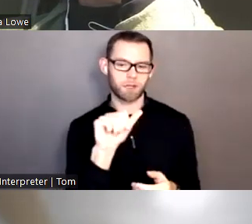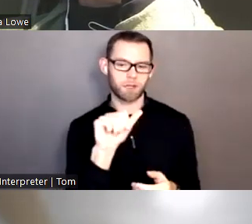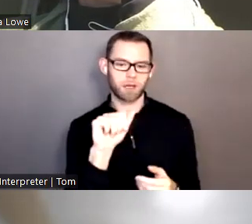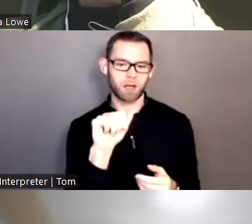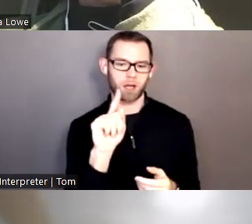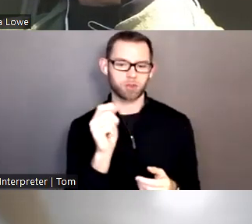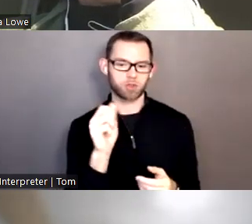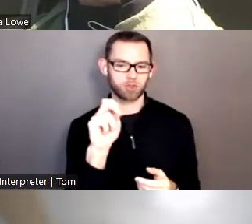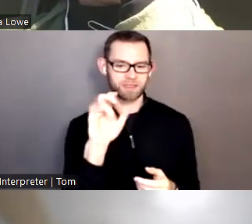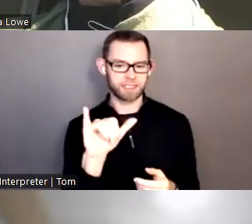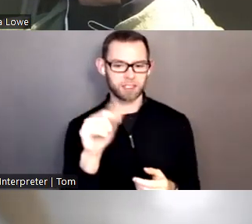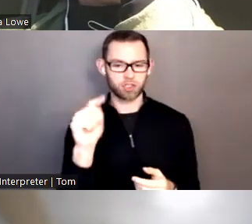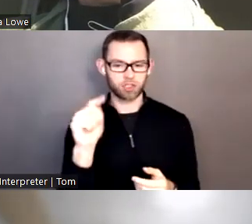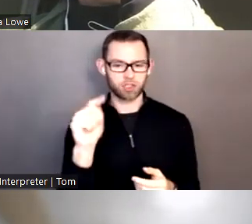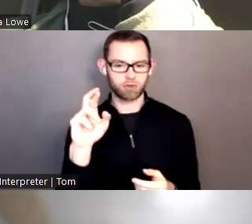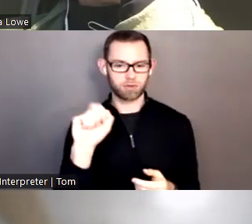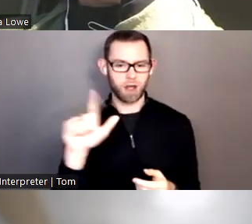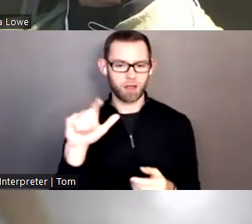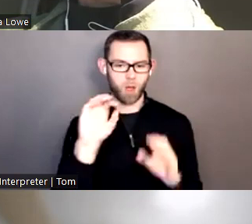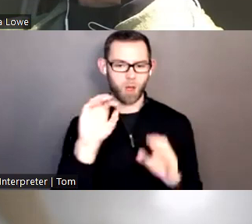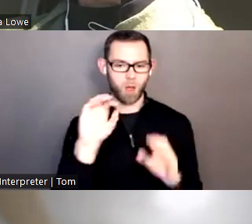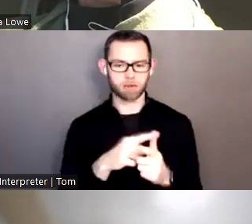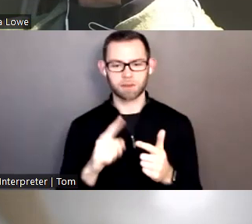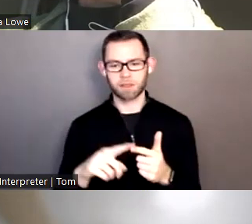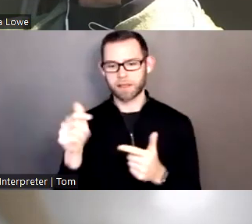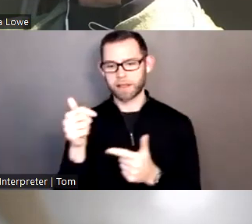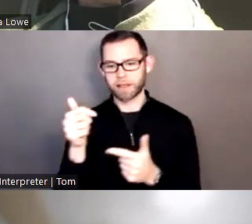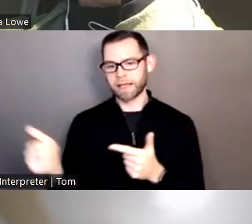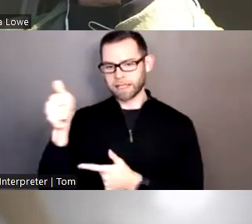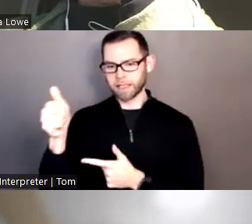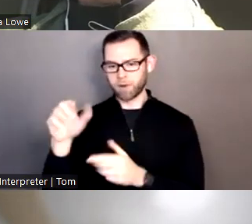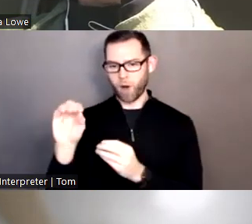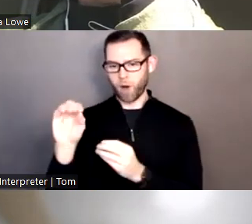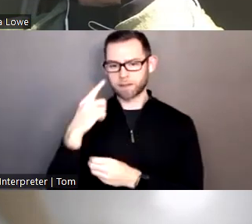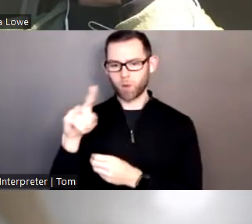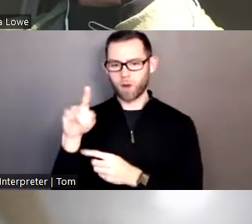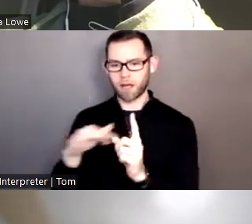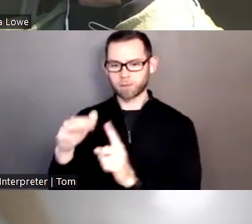the Executive Office of Environmental Energy Affairs, Ms. Reedy, all the work that we